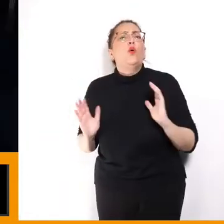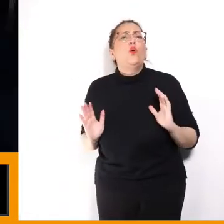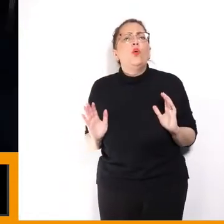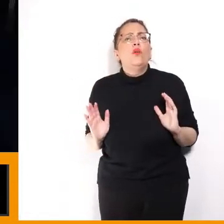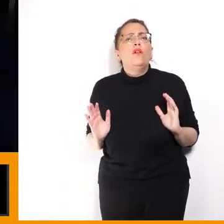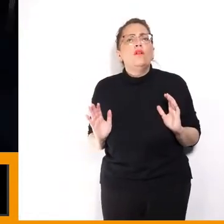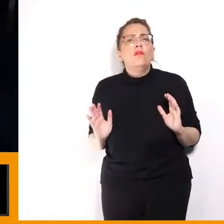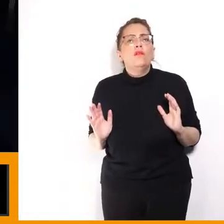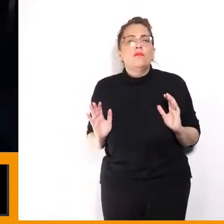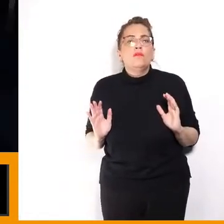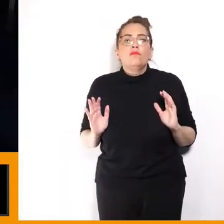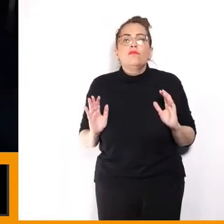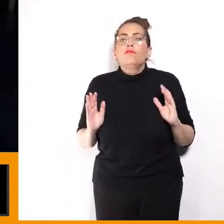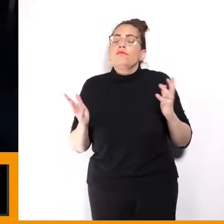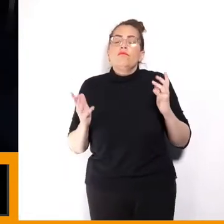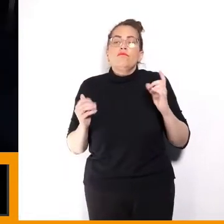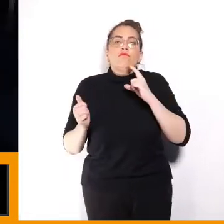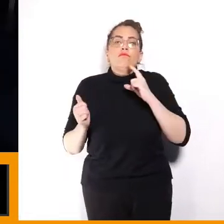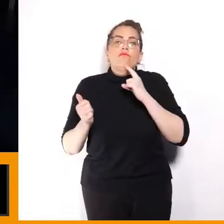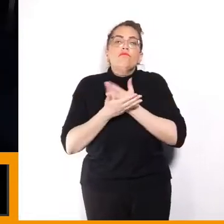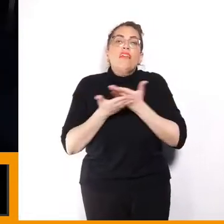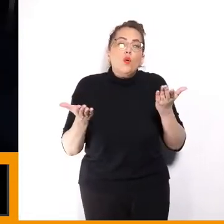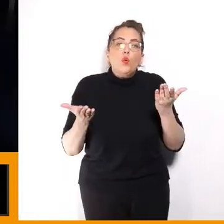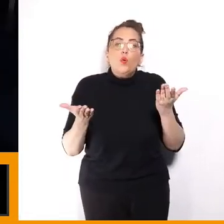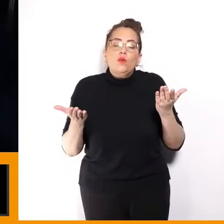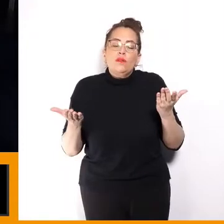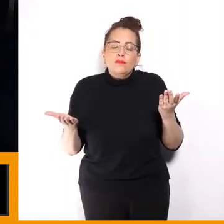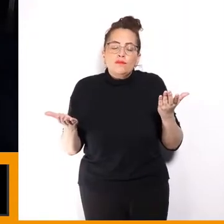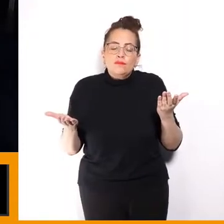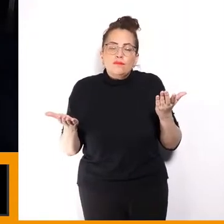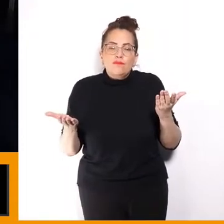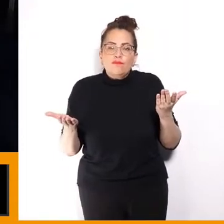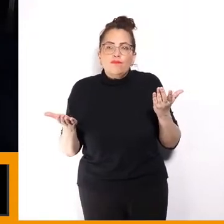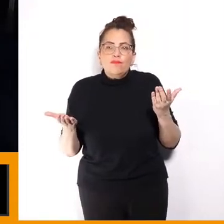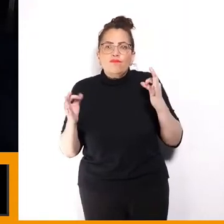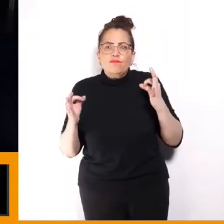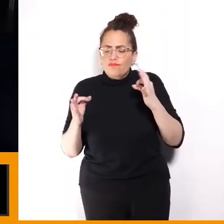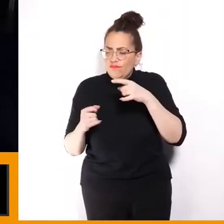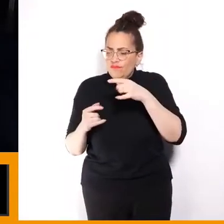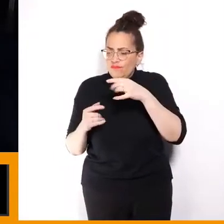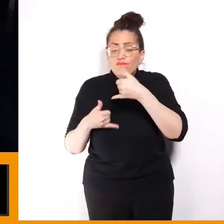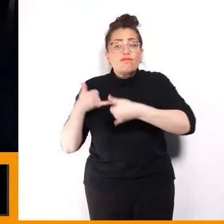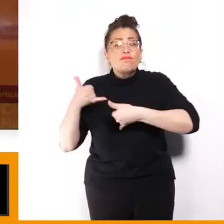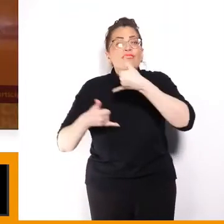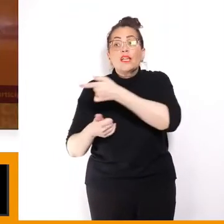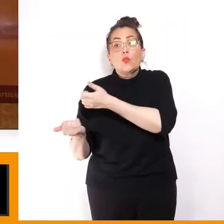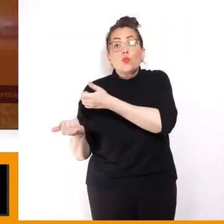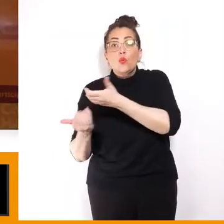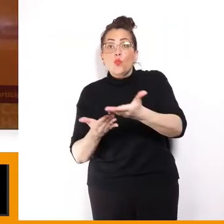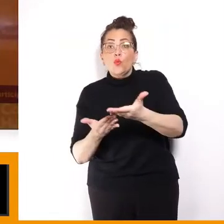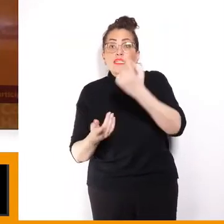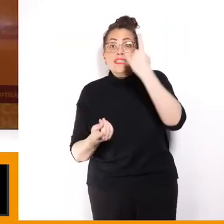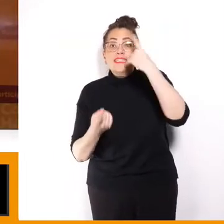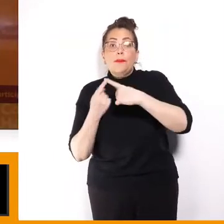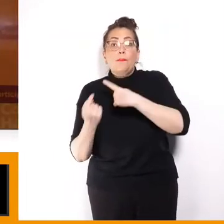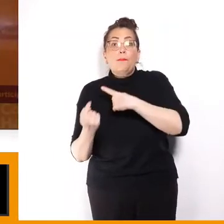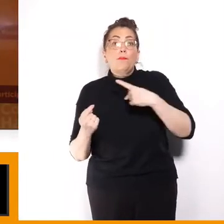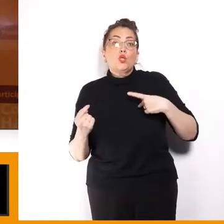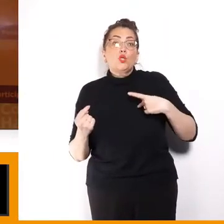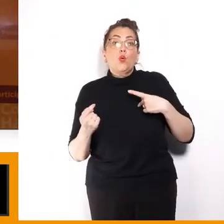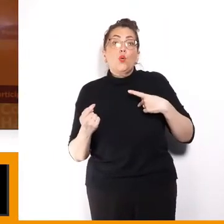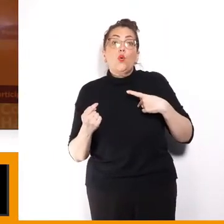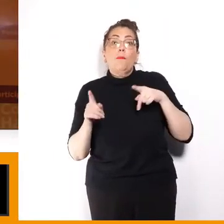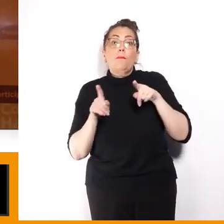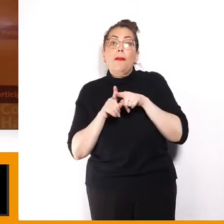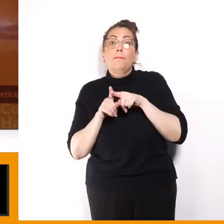suis, j'avoue, très partisan. C'était la proposition qui a été présentée par Valérie Pécresse sur la pension de réversion. Mais je crois qu'au-delà de tout